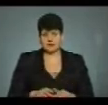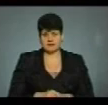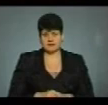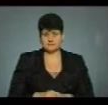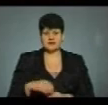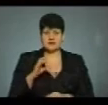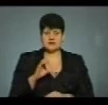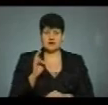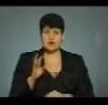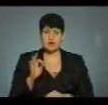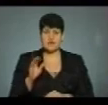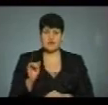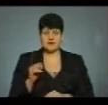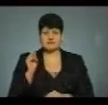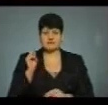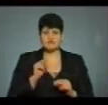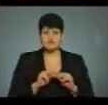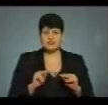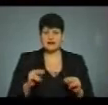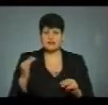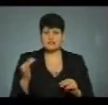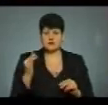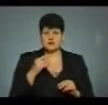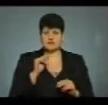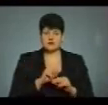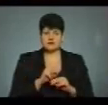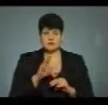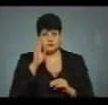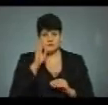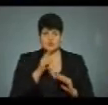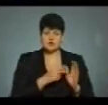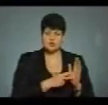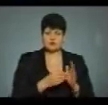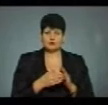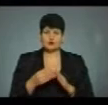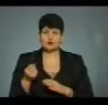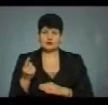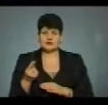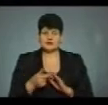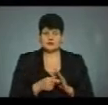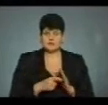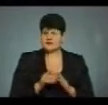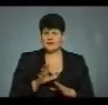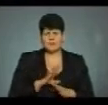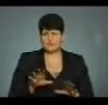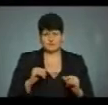Коваль – вчитель історії. Каже, вчив Олександра Орляка з 7 по 11 клас. Він не був спокійної вдачі